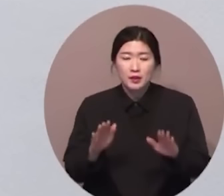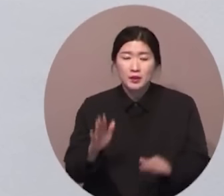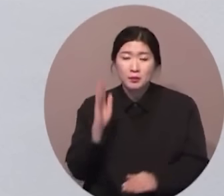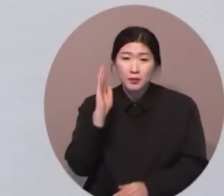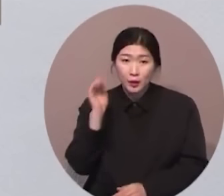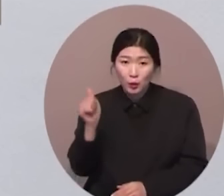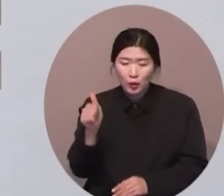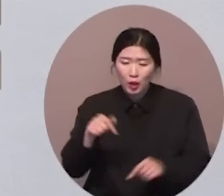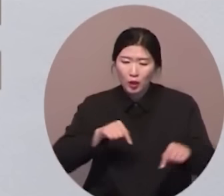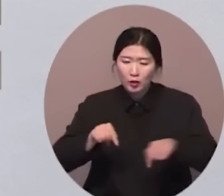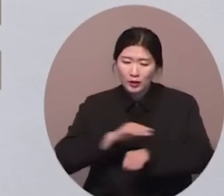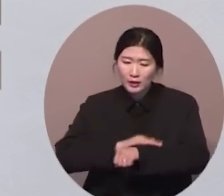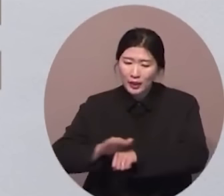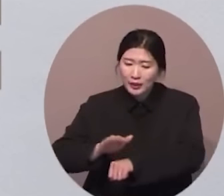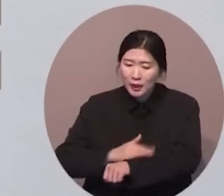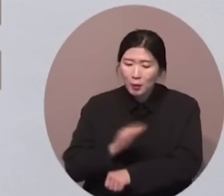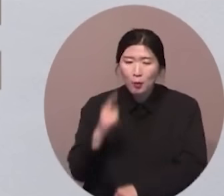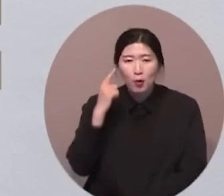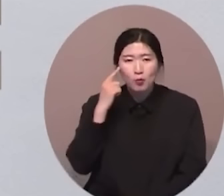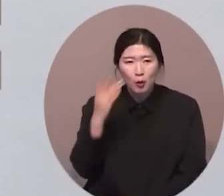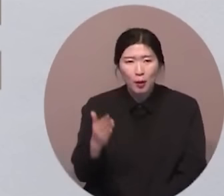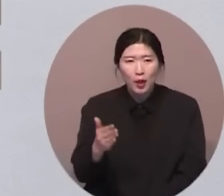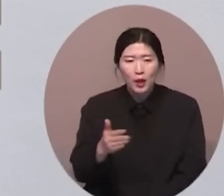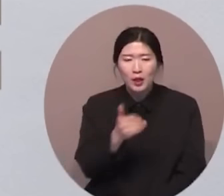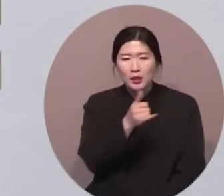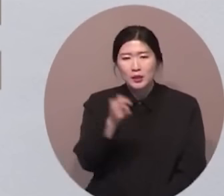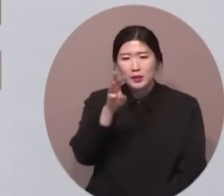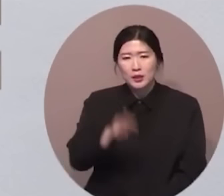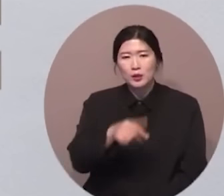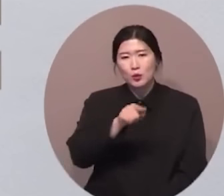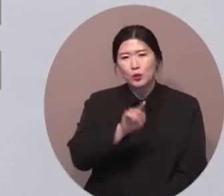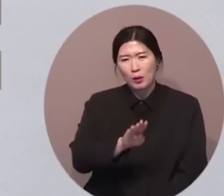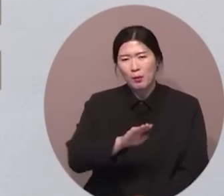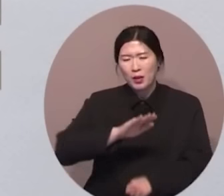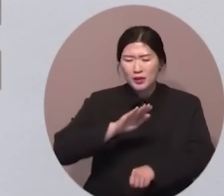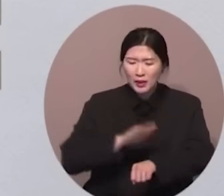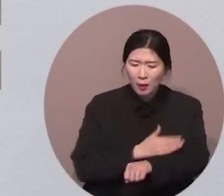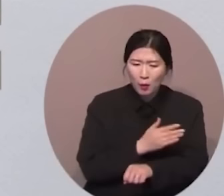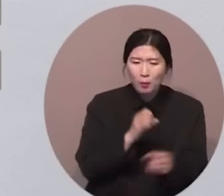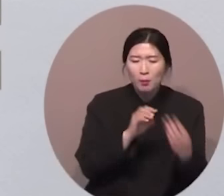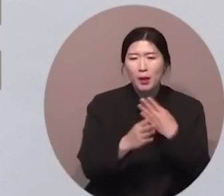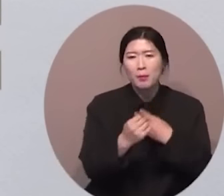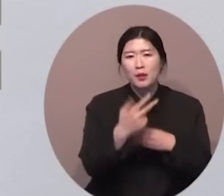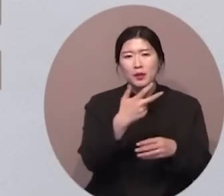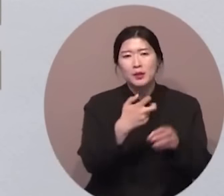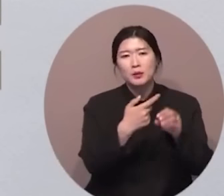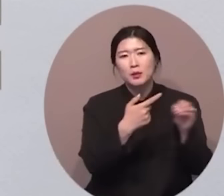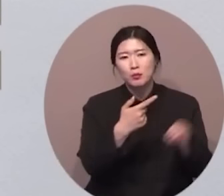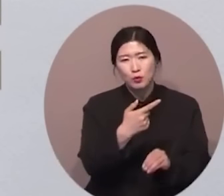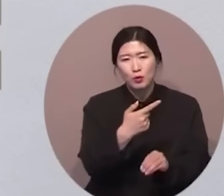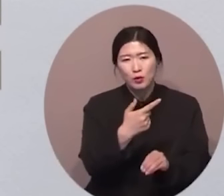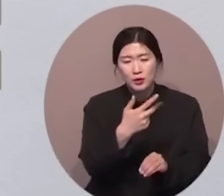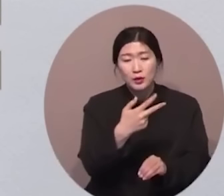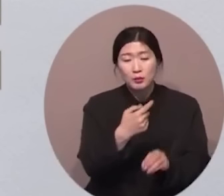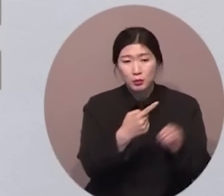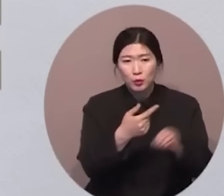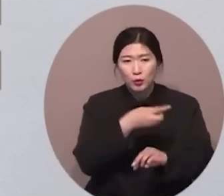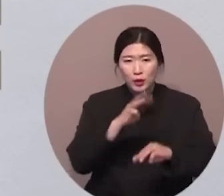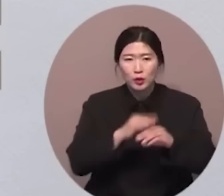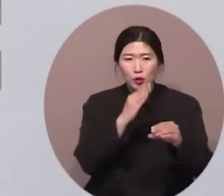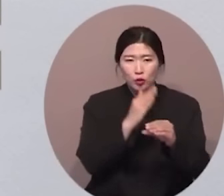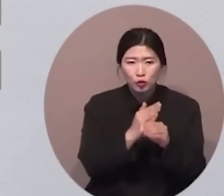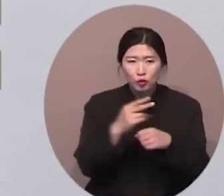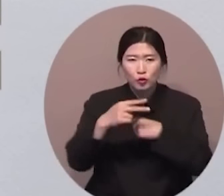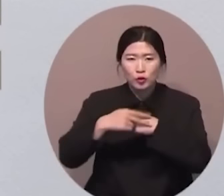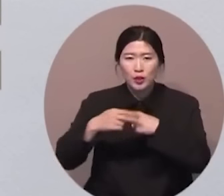평가에 대해서는 세종 갑의 부정 평가가 71% 가장 높은 가운데 대전 중구와 대덕구 아산 갑의